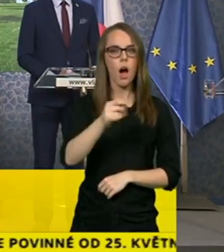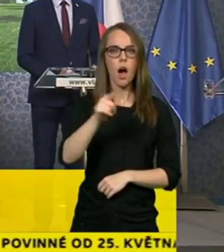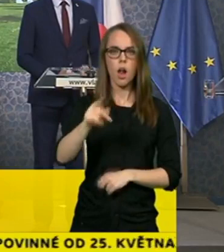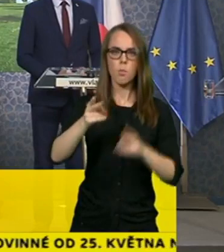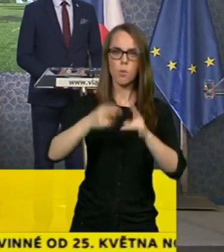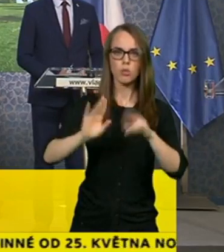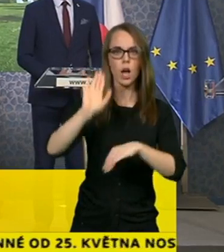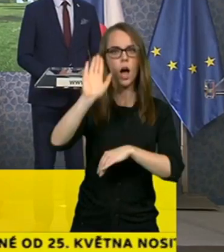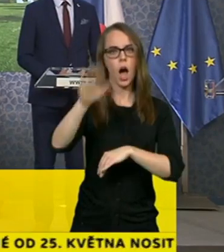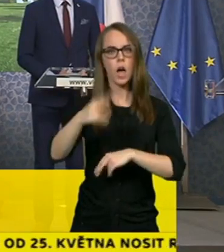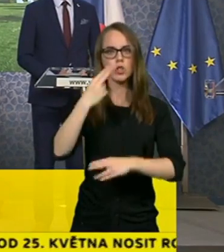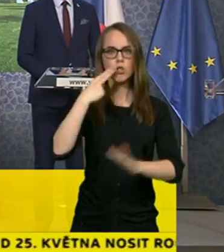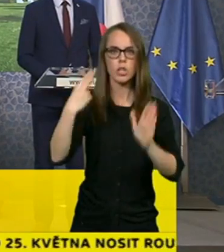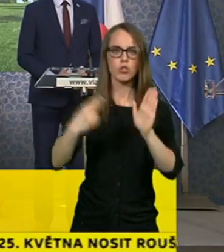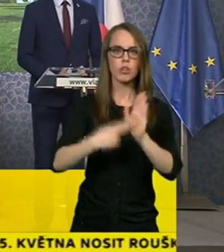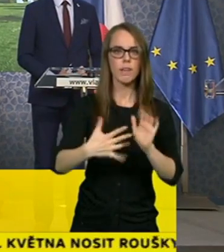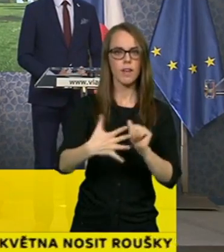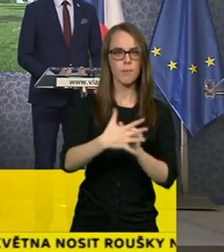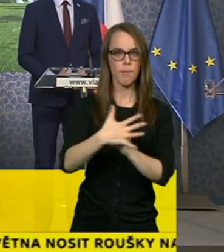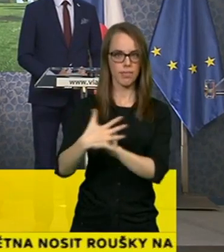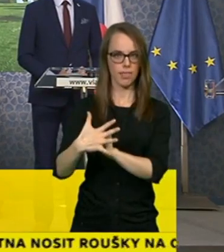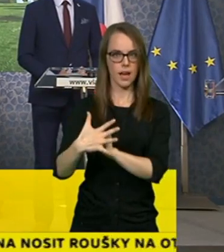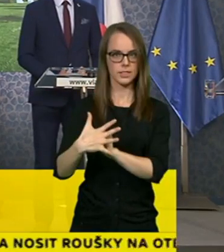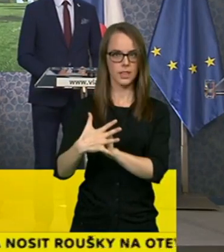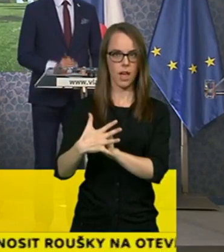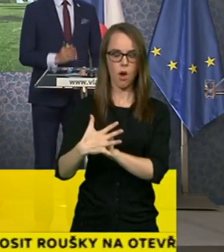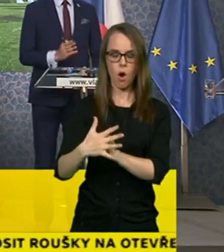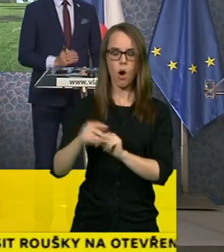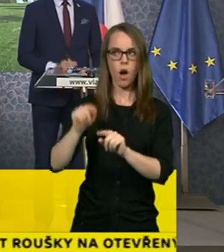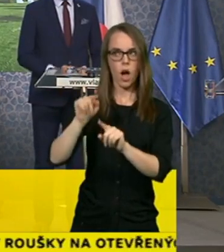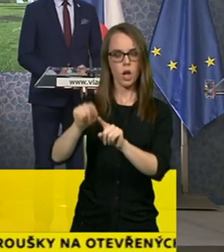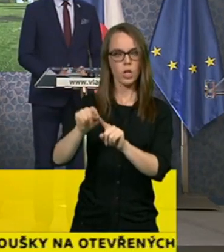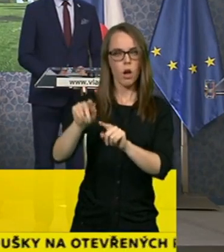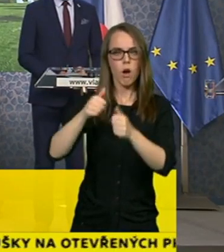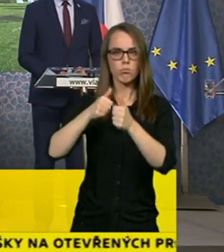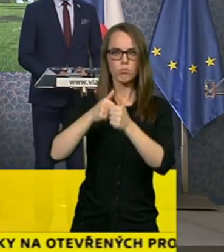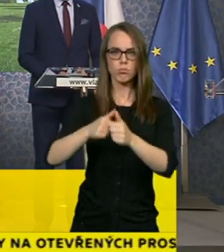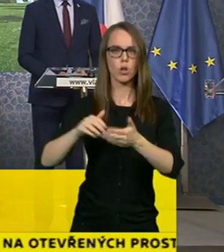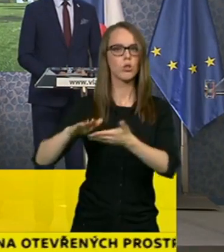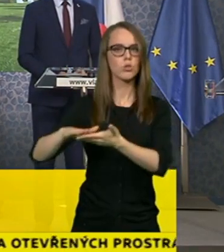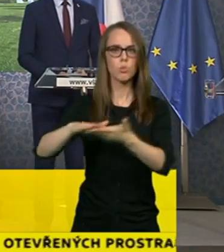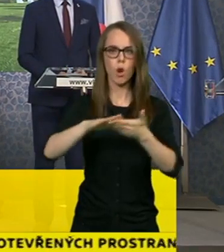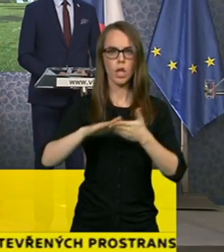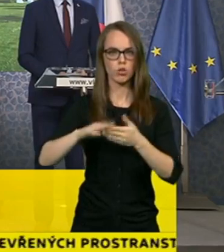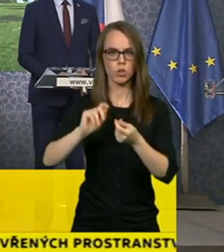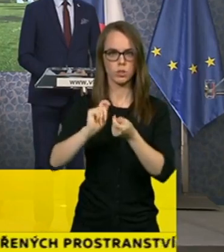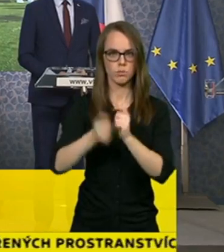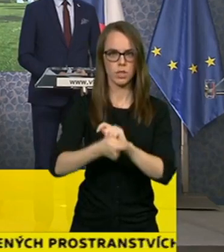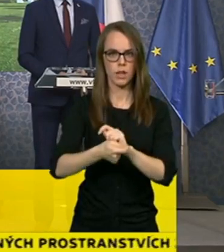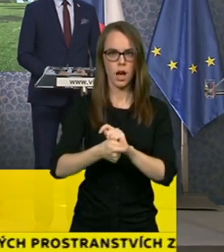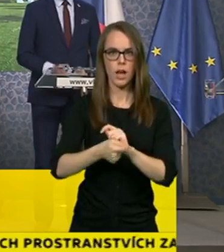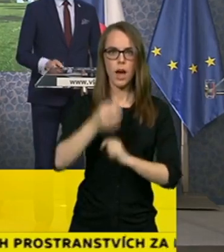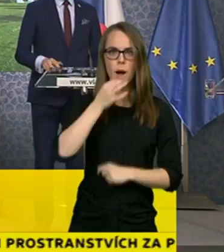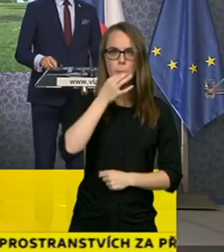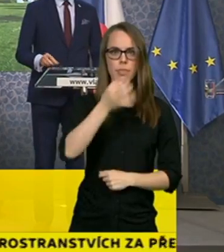jste řekl, že zase je to tedy na základě nějaké změny společenské situace. Tak mě zajímá, kde je ten harmonogram tedy? Mluvíte o tom, že je to podle